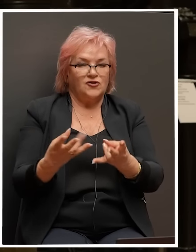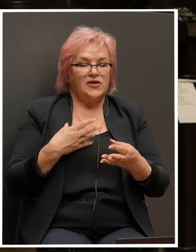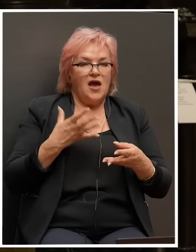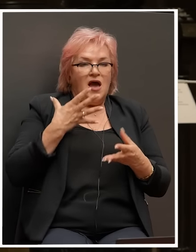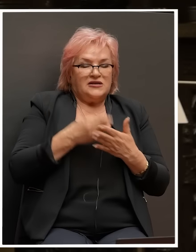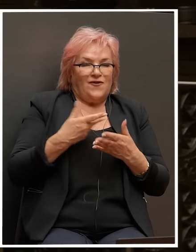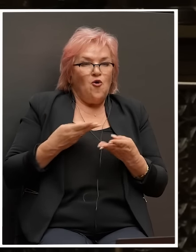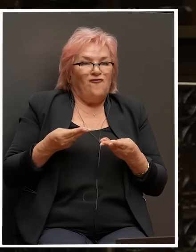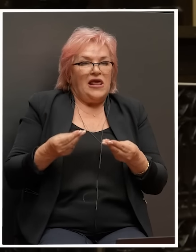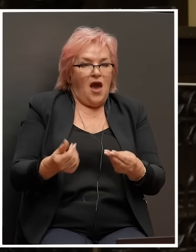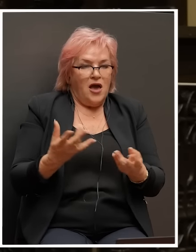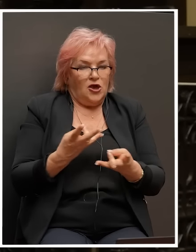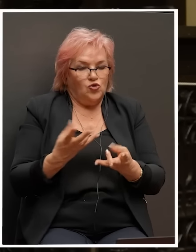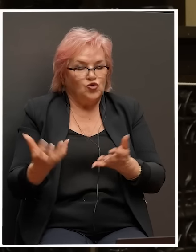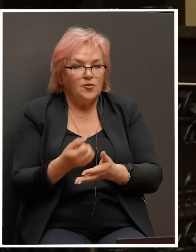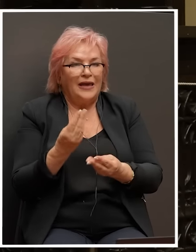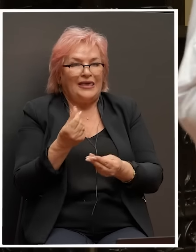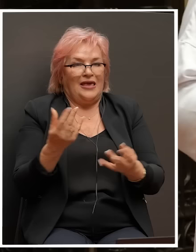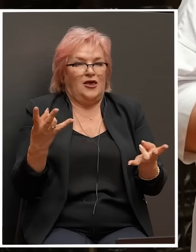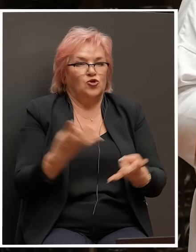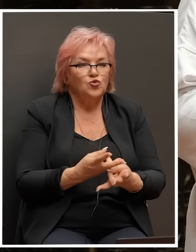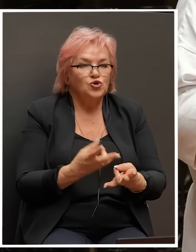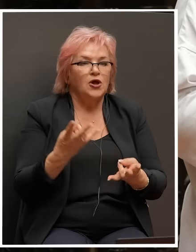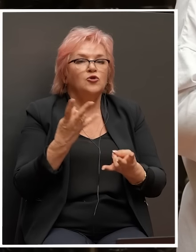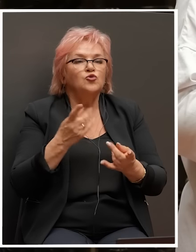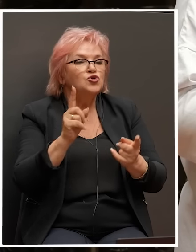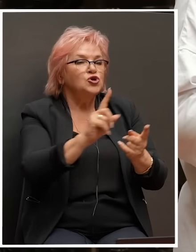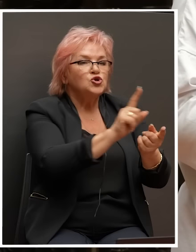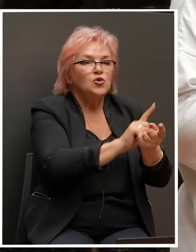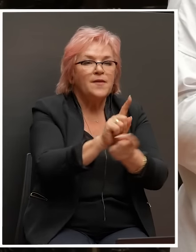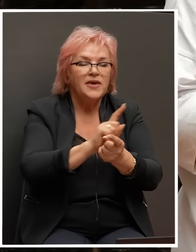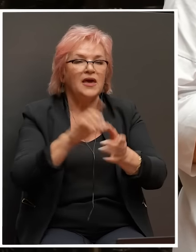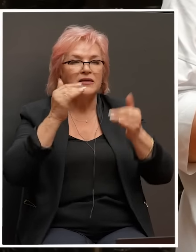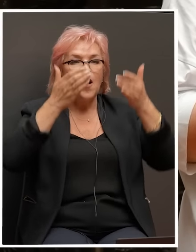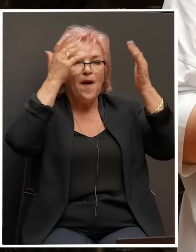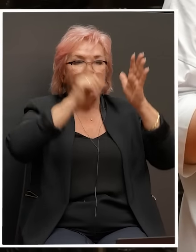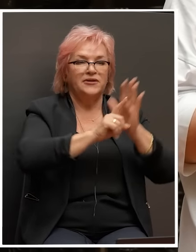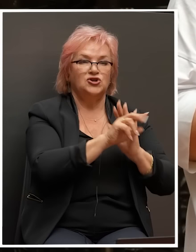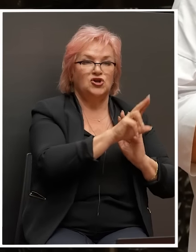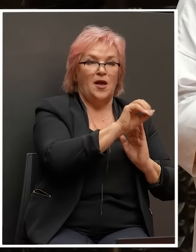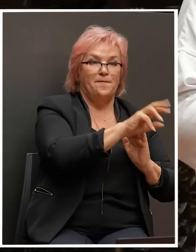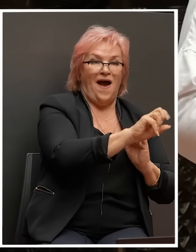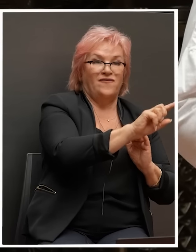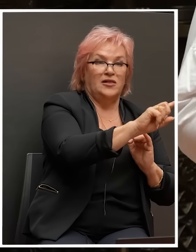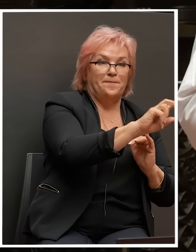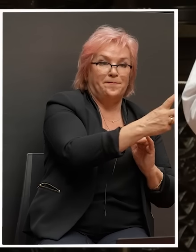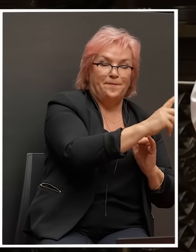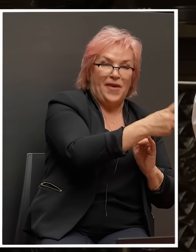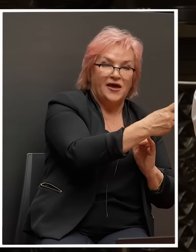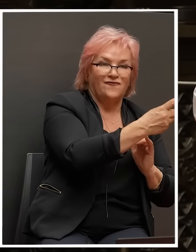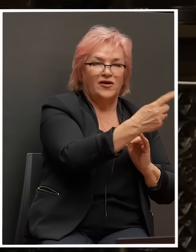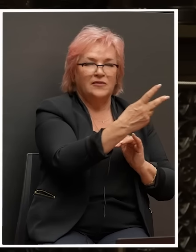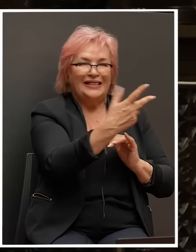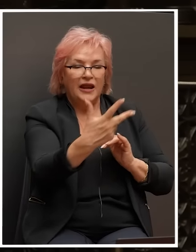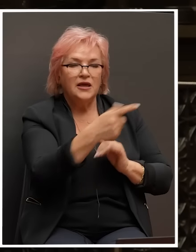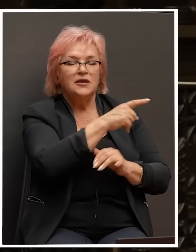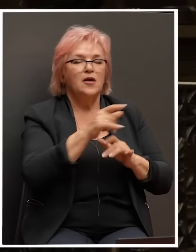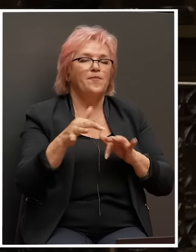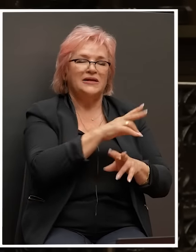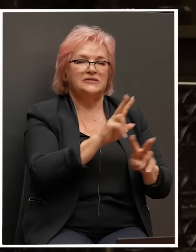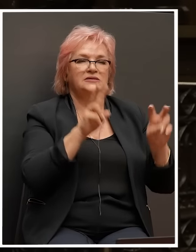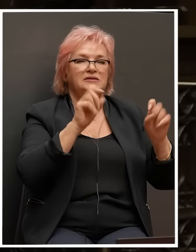этого деньги, разумеется. Вам нужно менять что-то, и папы меняют. Начиная с Павла III, начинается процесс, который